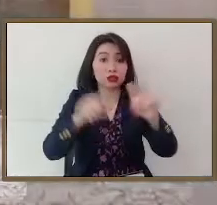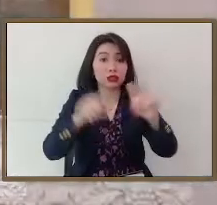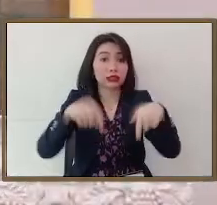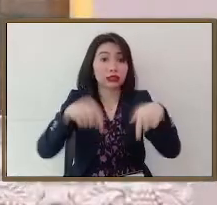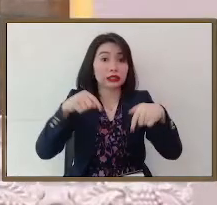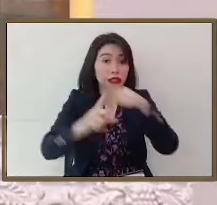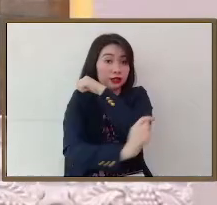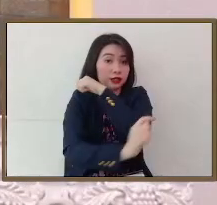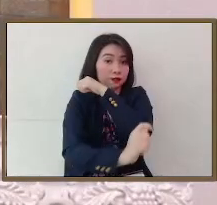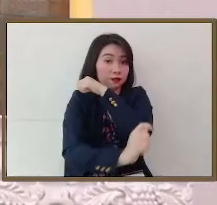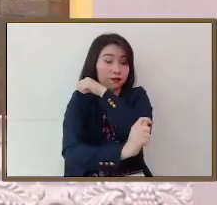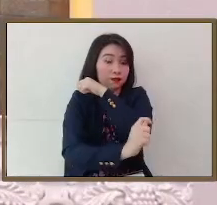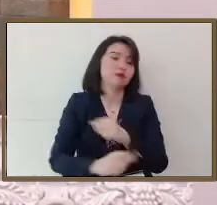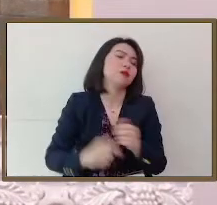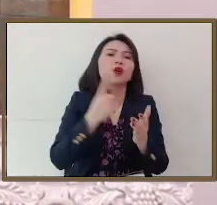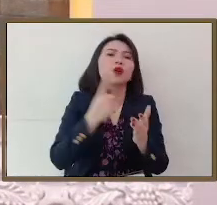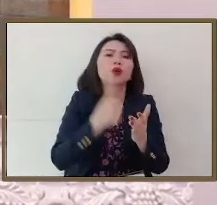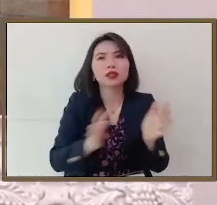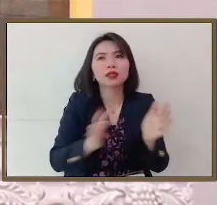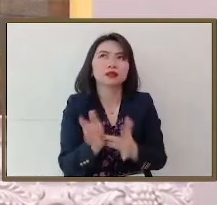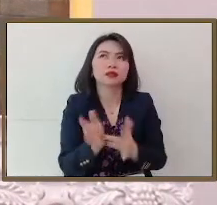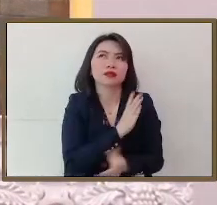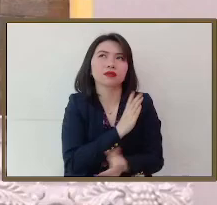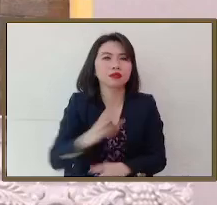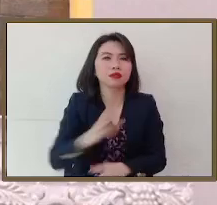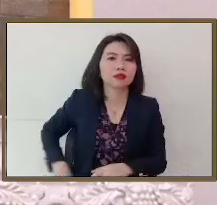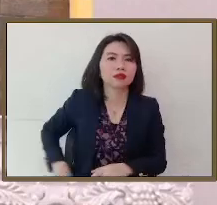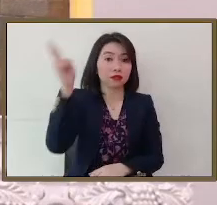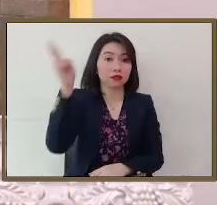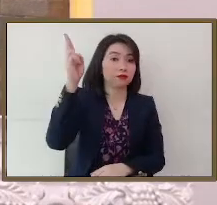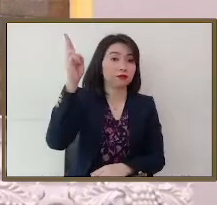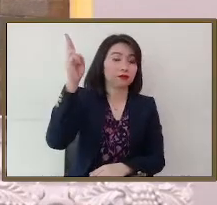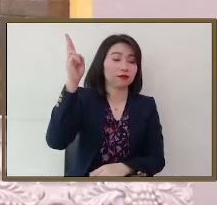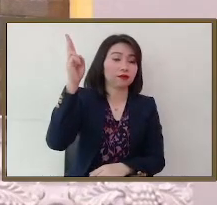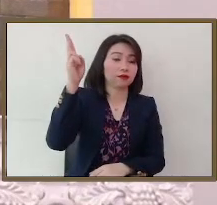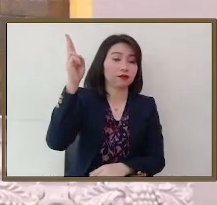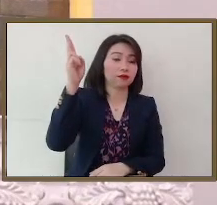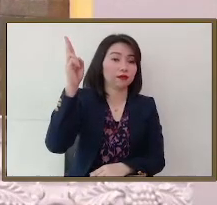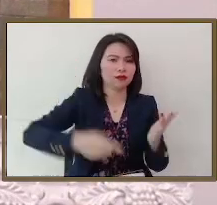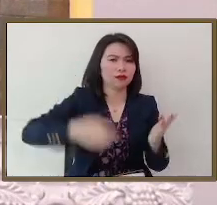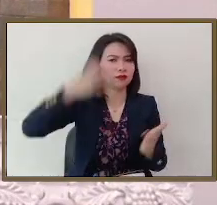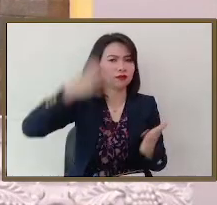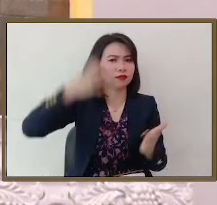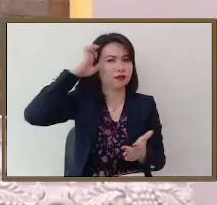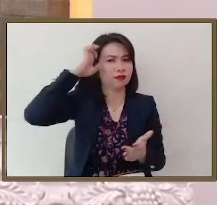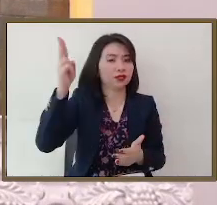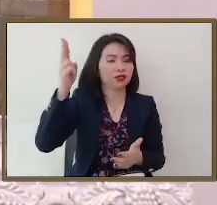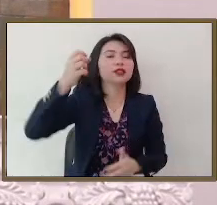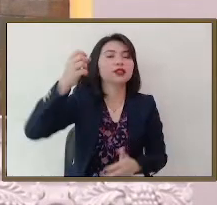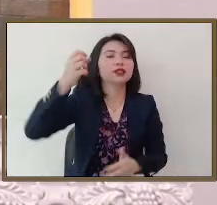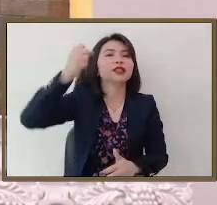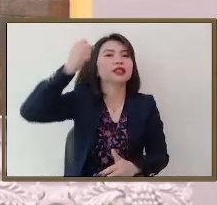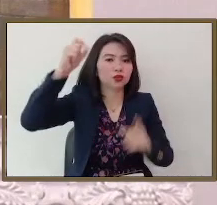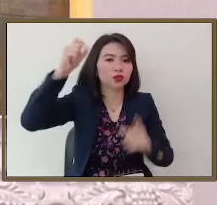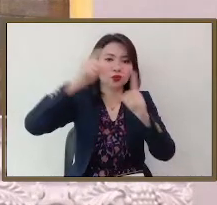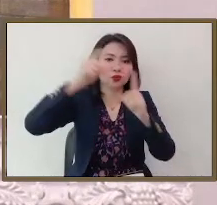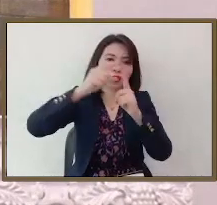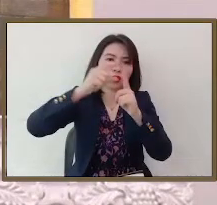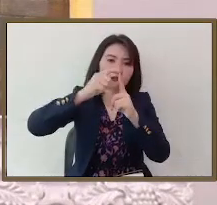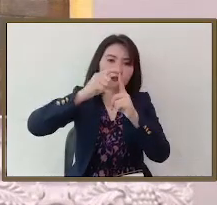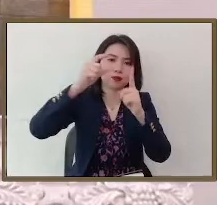Now, anong ginamit ng Panginoon sa Kristo? Sapagkat siya po'y nasa katawang tao, kapatid. Anong ginamit niya? Salita ng Diyos. It is